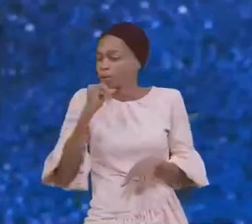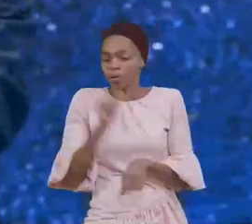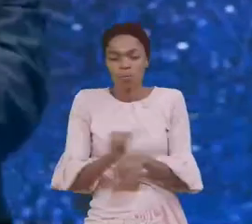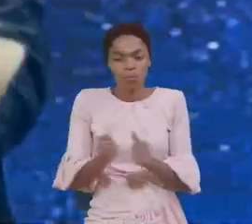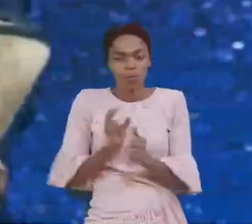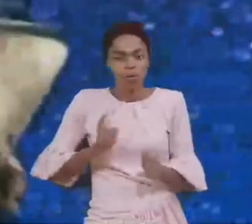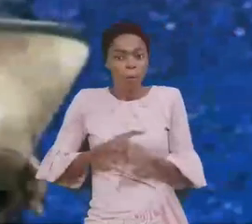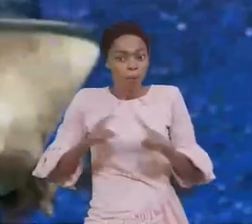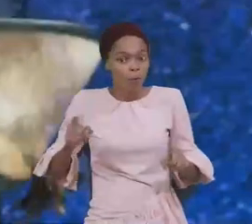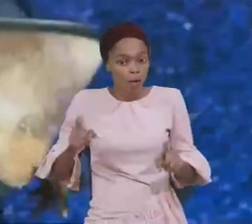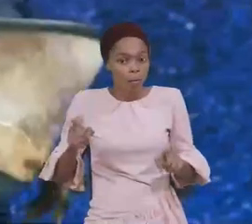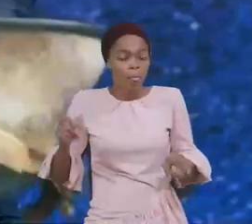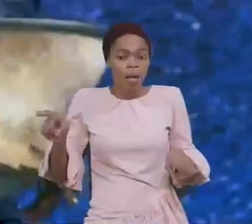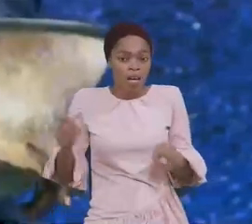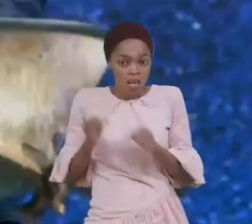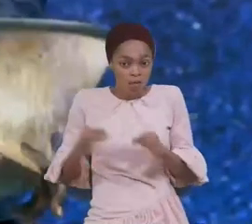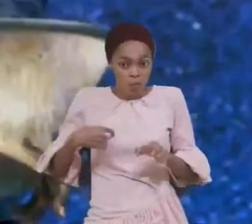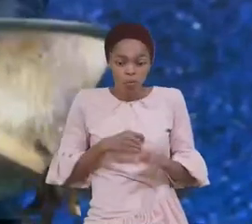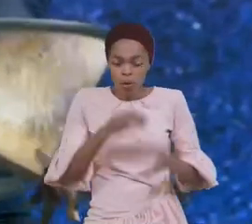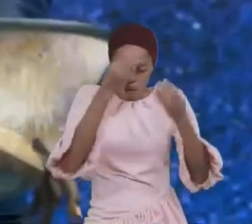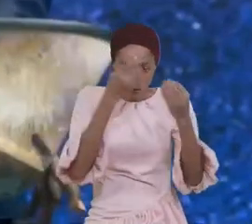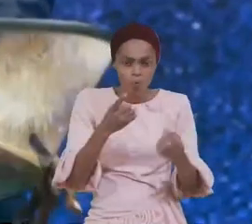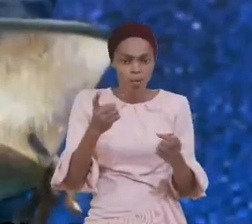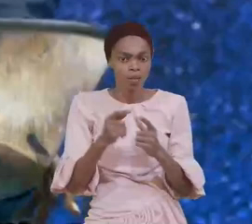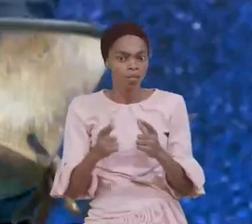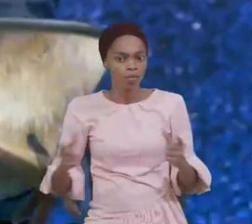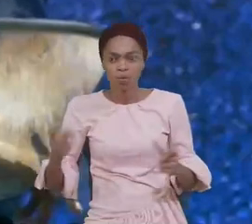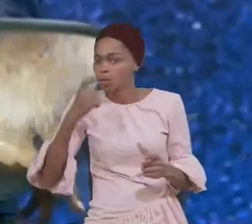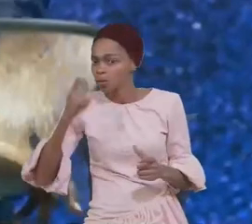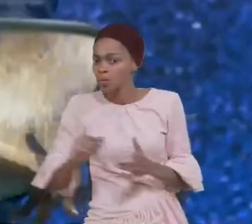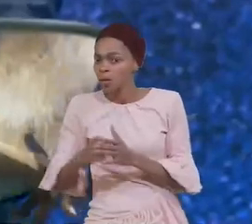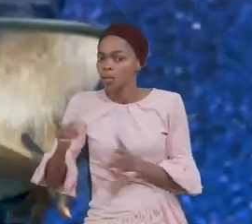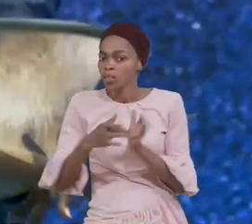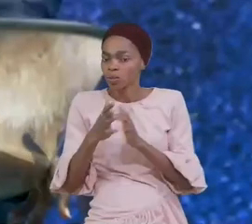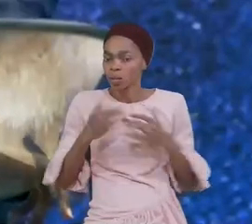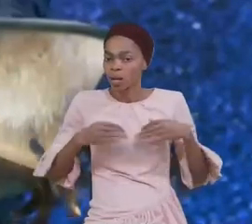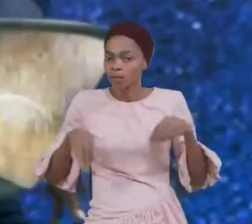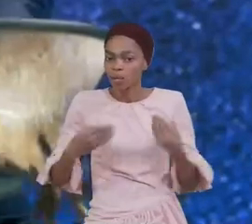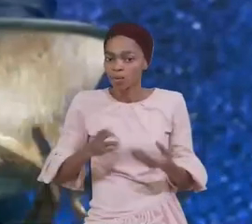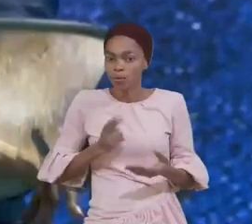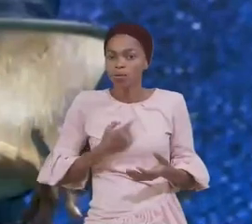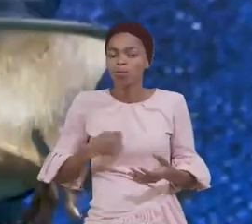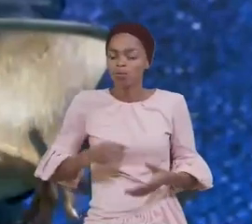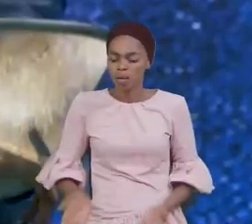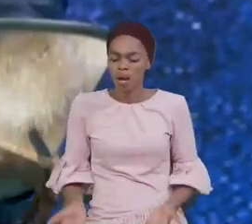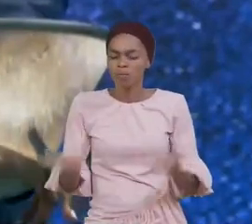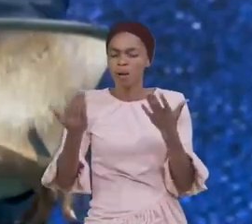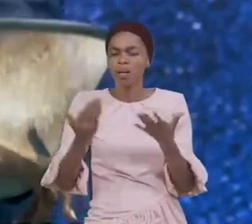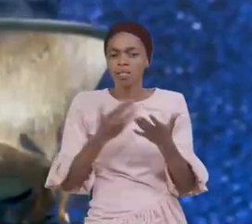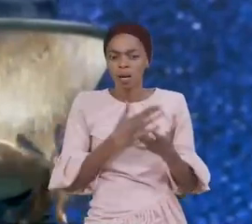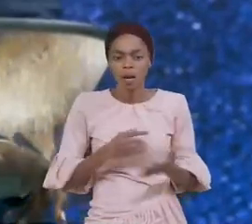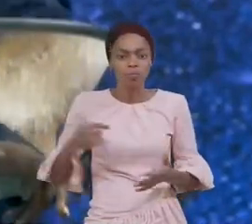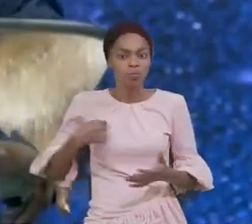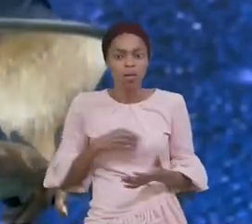grande commission qu'on se lève. Et alors, on compte le prix et on est prêt à payer le prix de